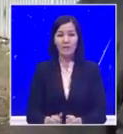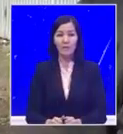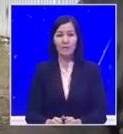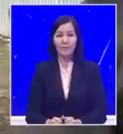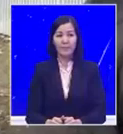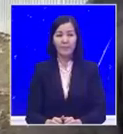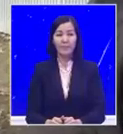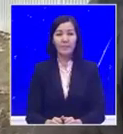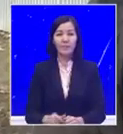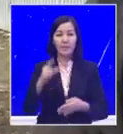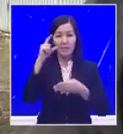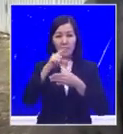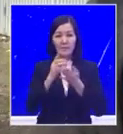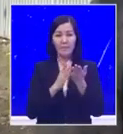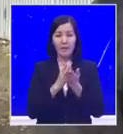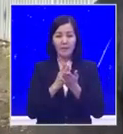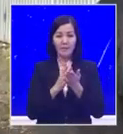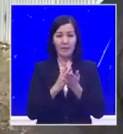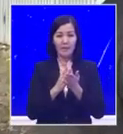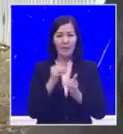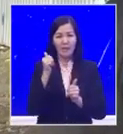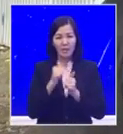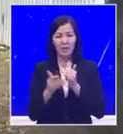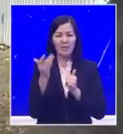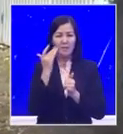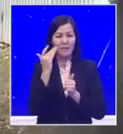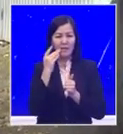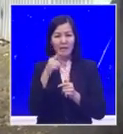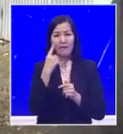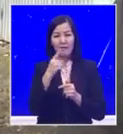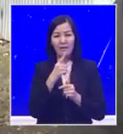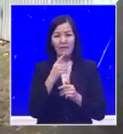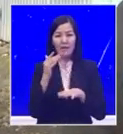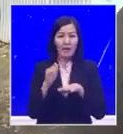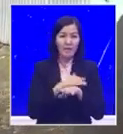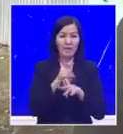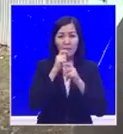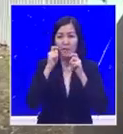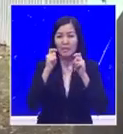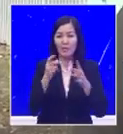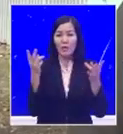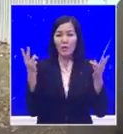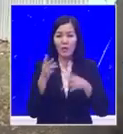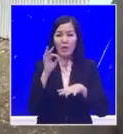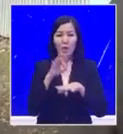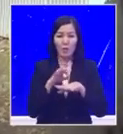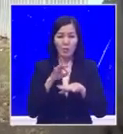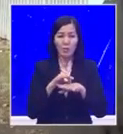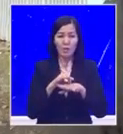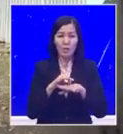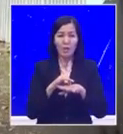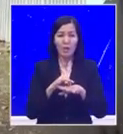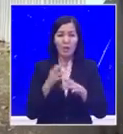өзі мінберден жиі айтып жатады ғой, жалпы адамның басына келе жатқан бәлекетті, ауру сырқауды осы